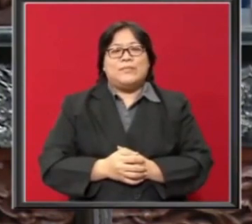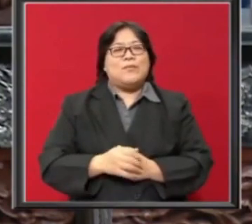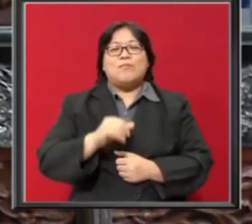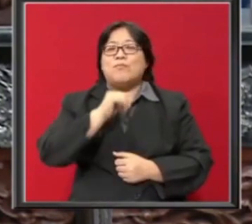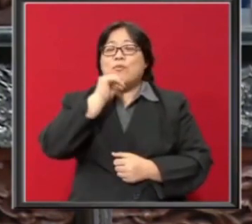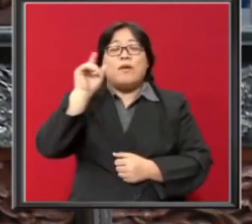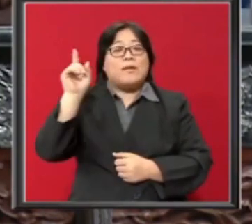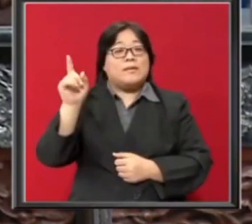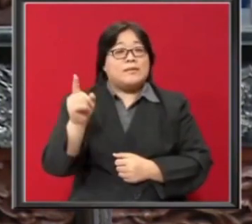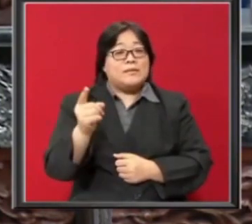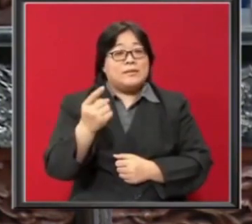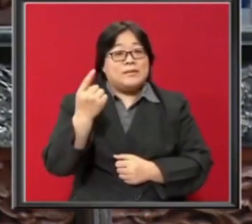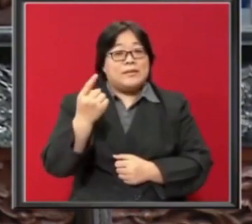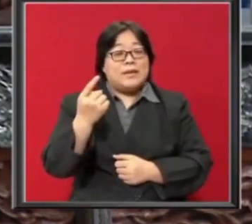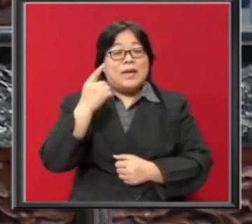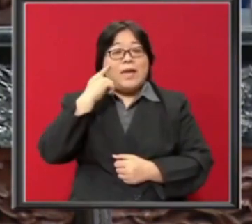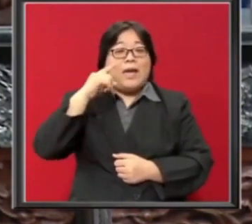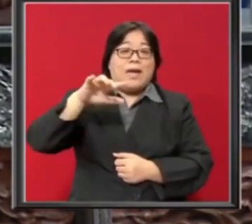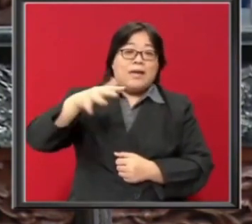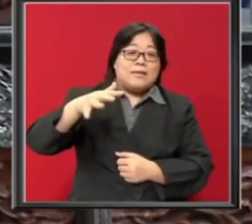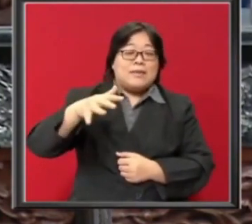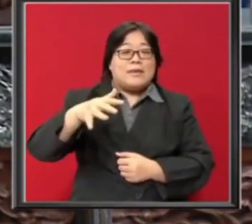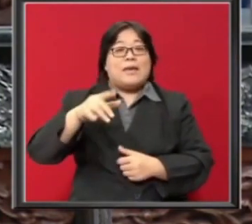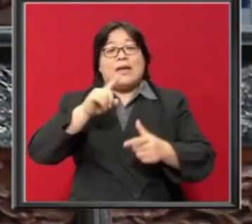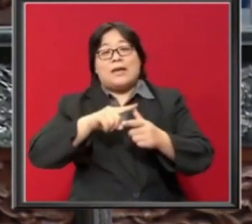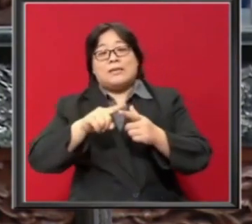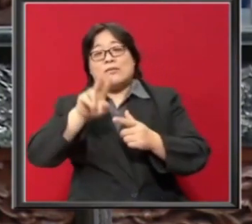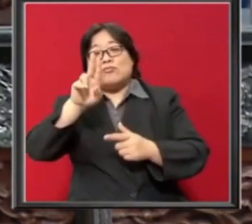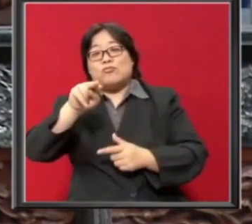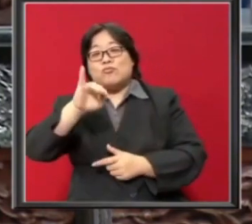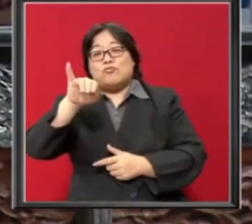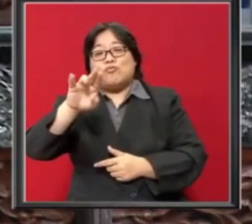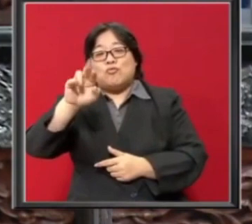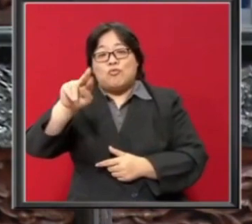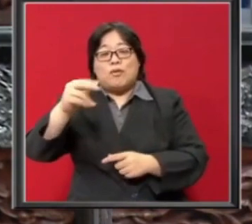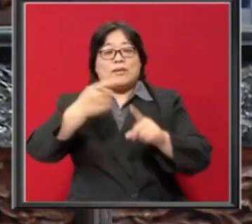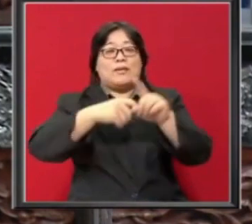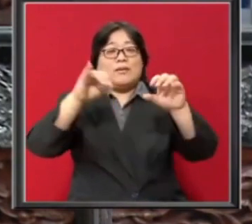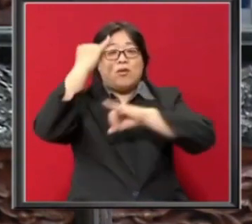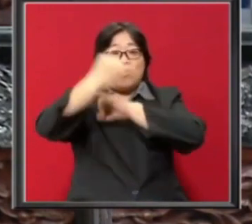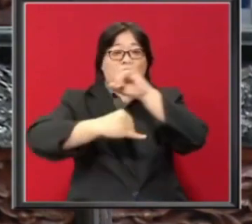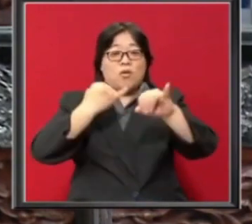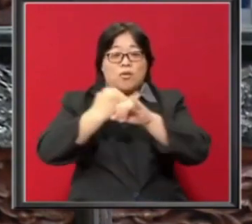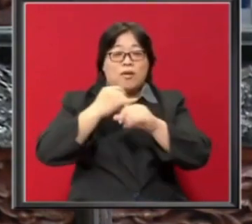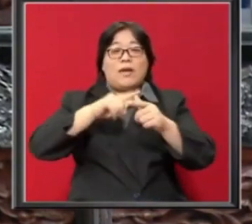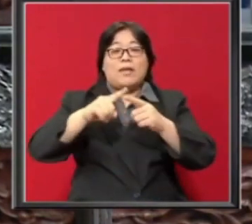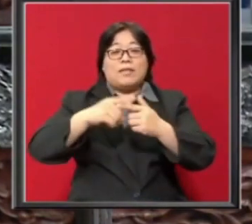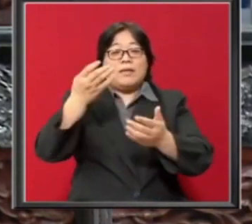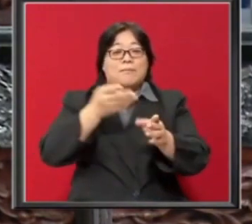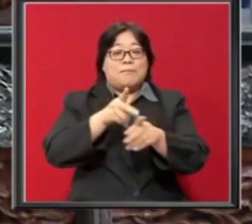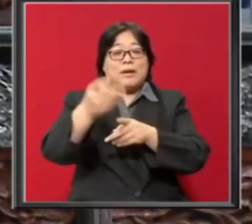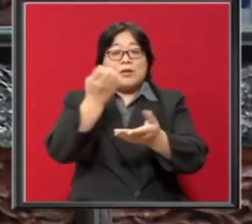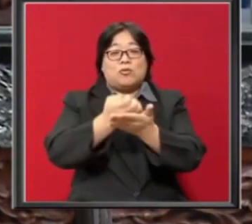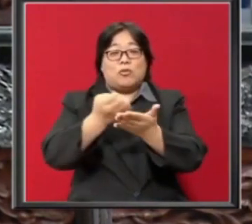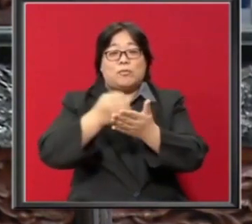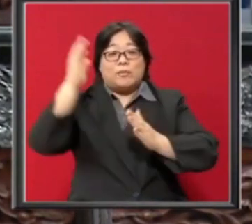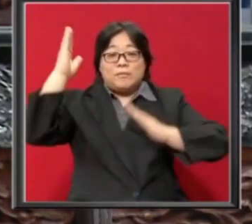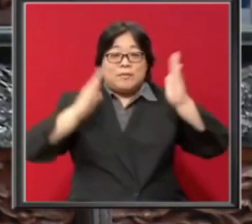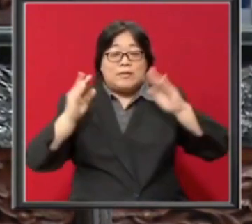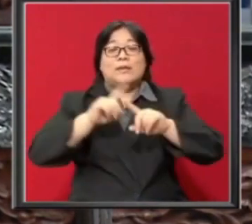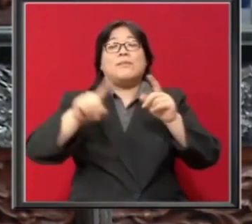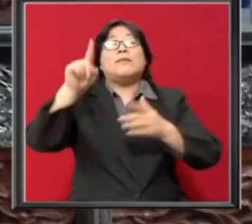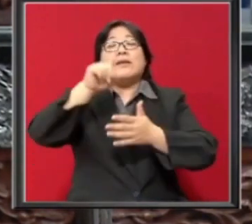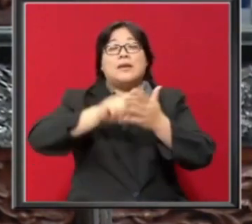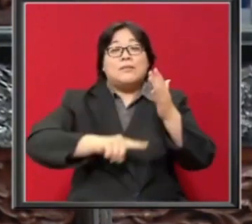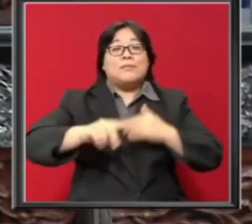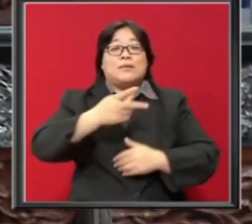bukan saja deh Gil Andayani dibuat ataupun jurang dibuat oleh badan-badan antarabangsa dan ekonomis tempatan tetapi umpamanya